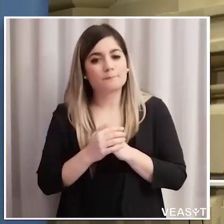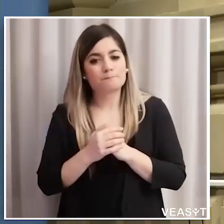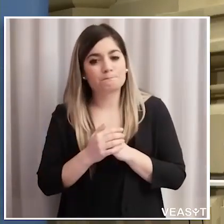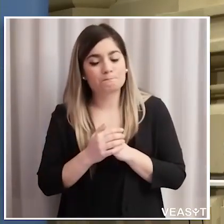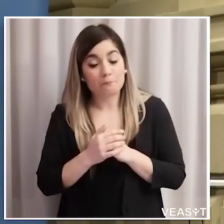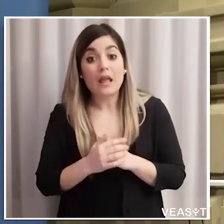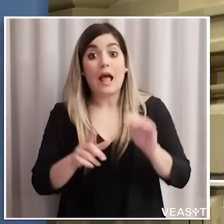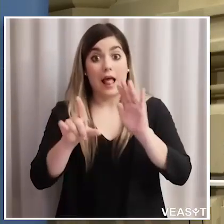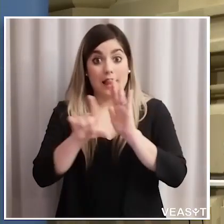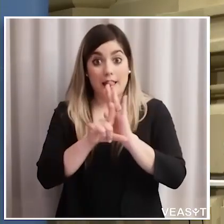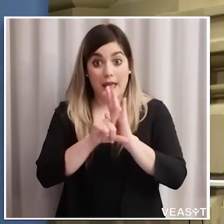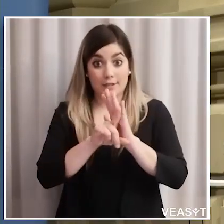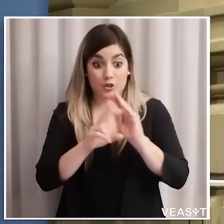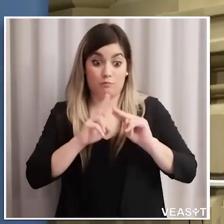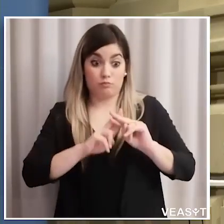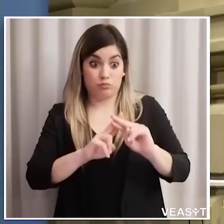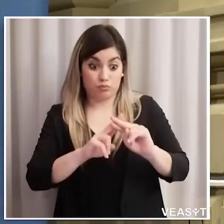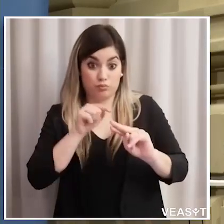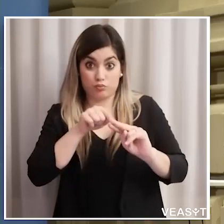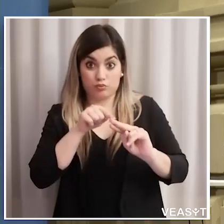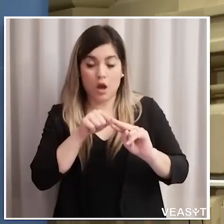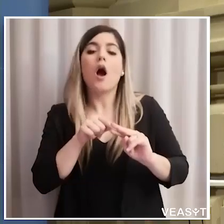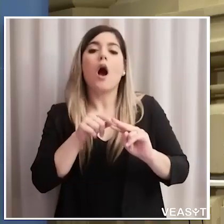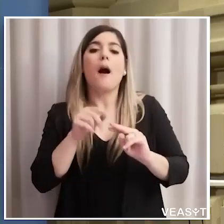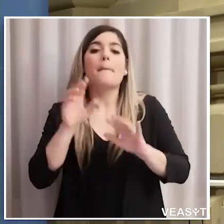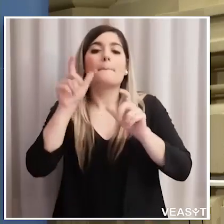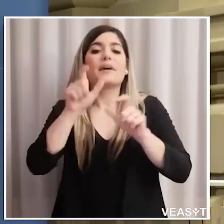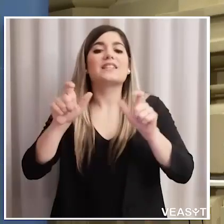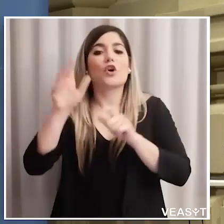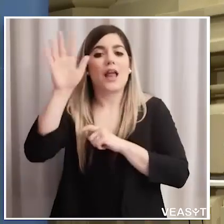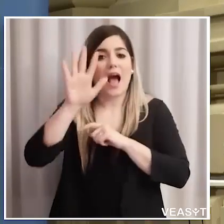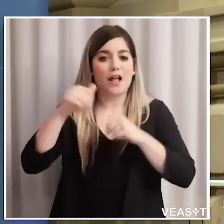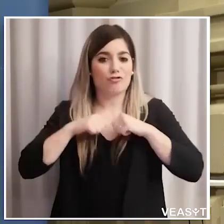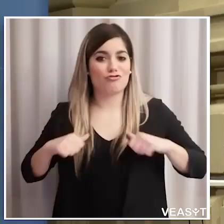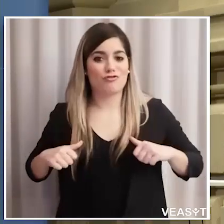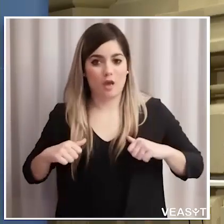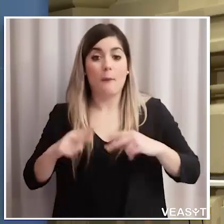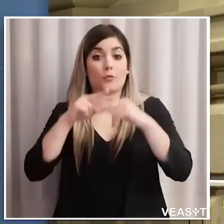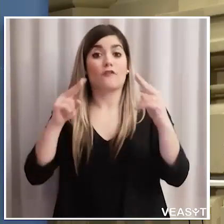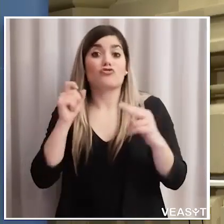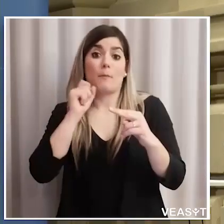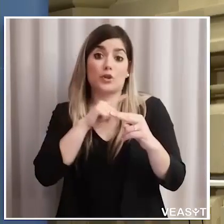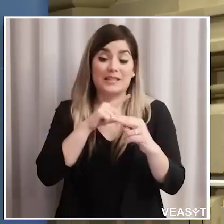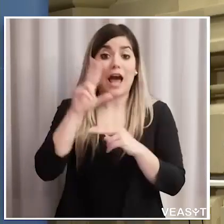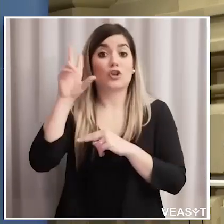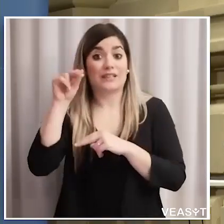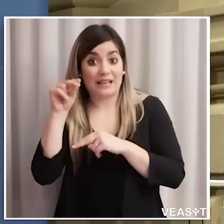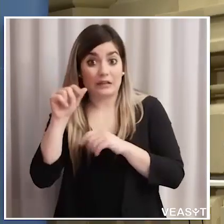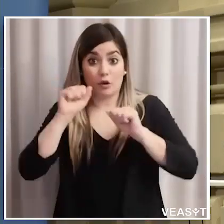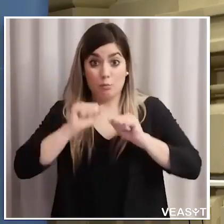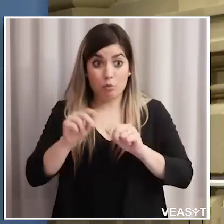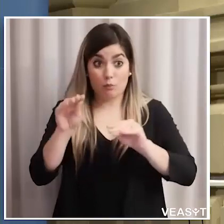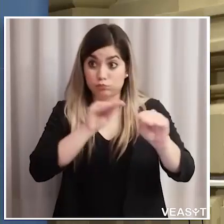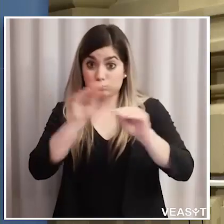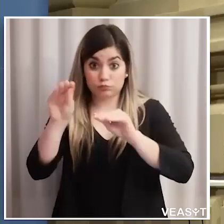muoversi liberamente in provincia di Bolzano ed anche in Trentino. Questa forse è la domanda più in più che lei,